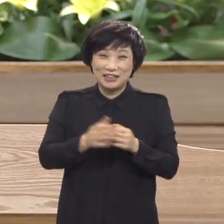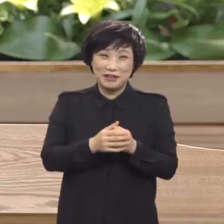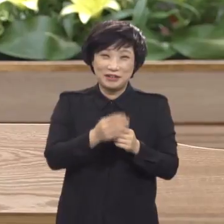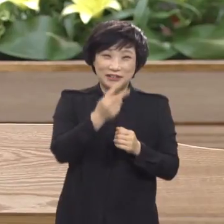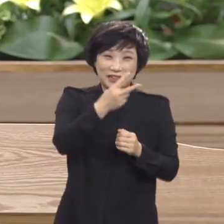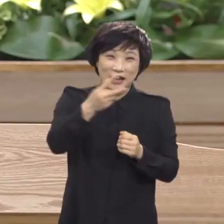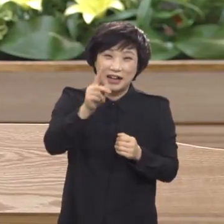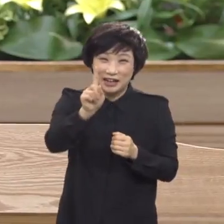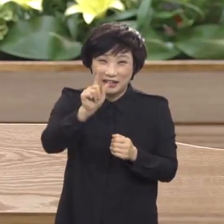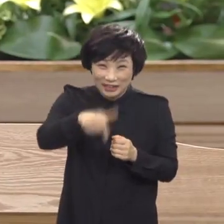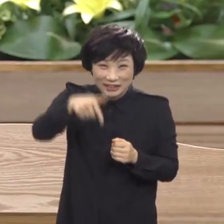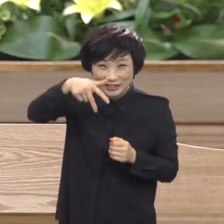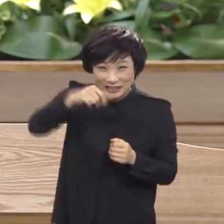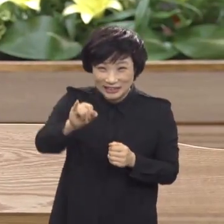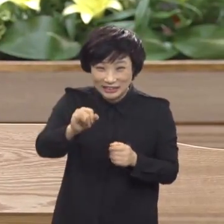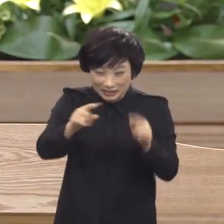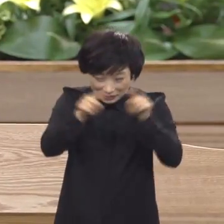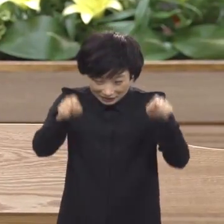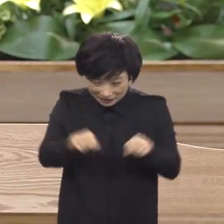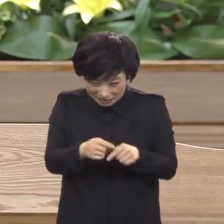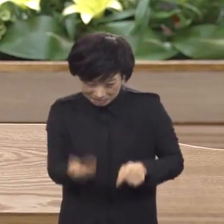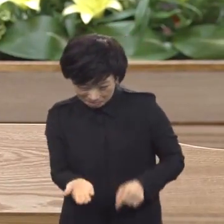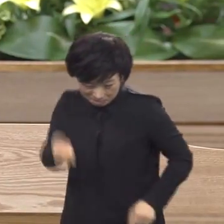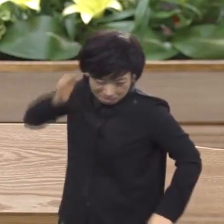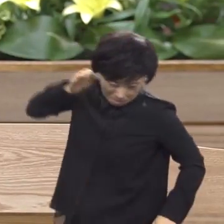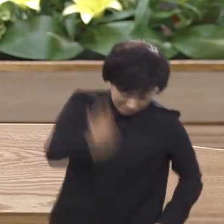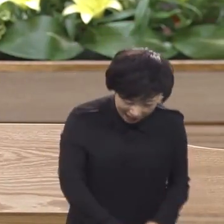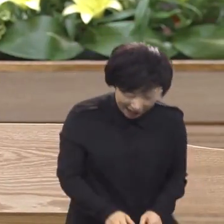모치기, 구슬치기 열심히 했거든요.